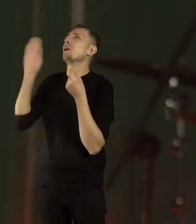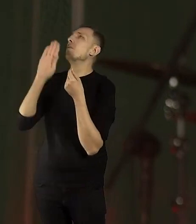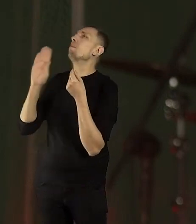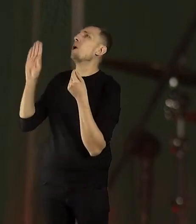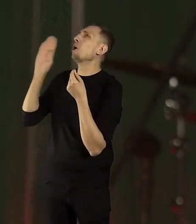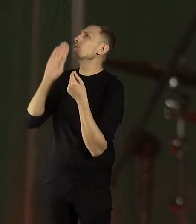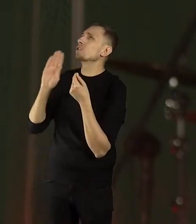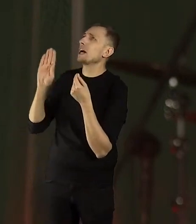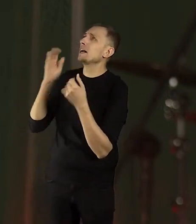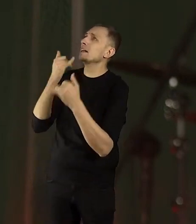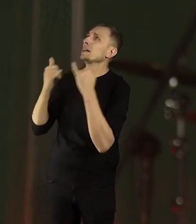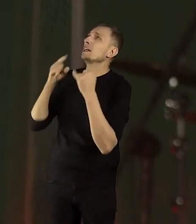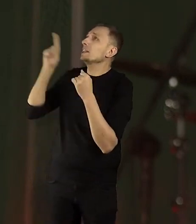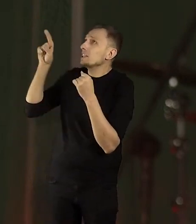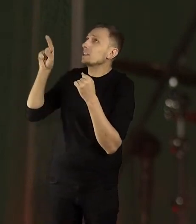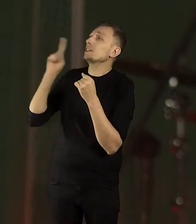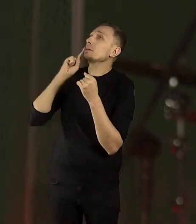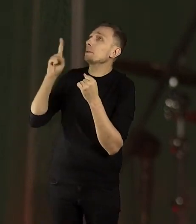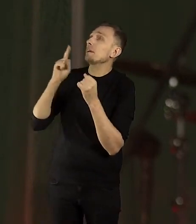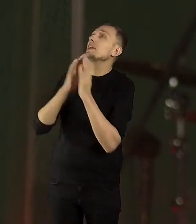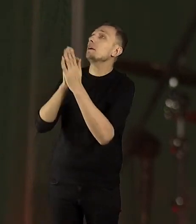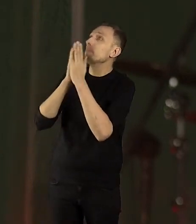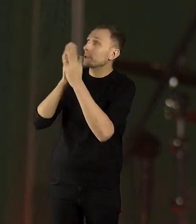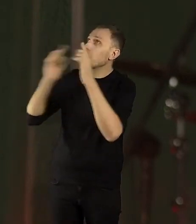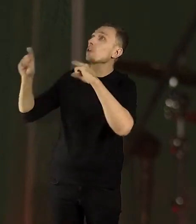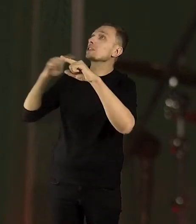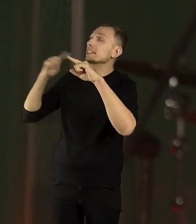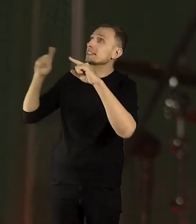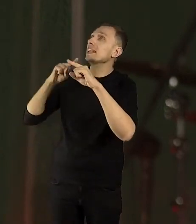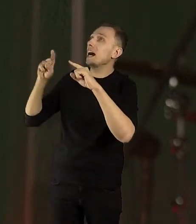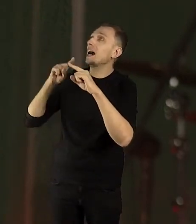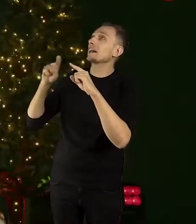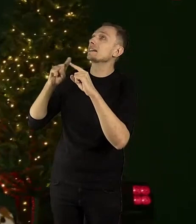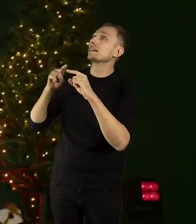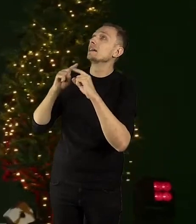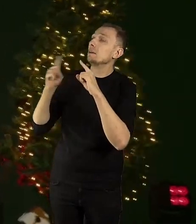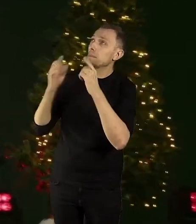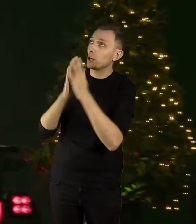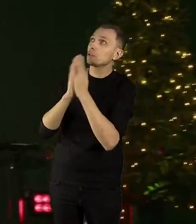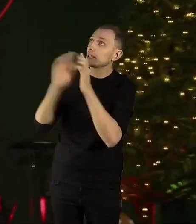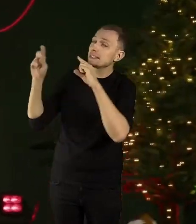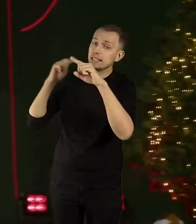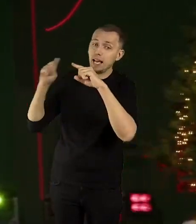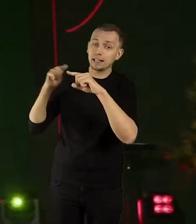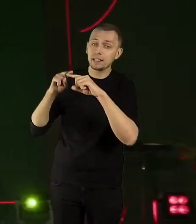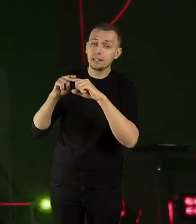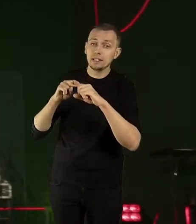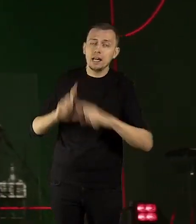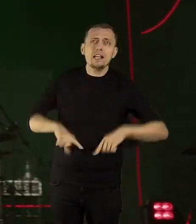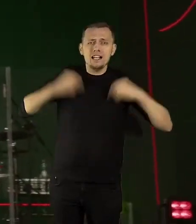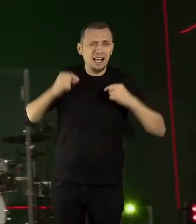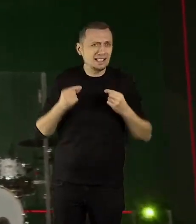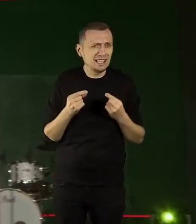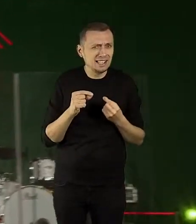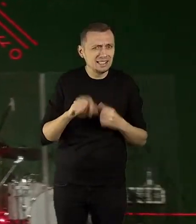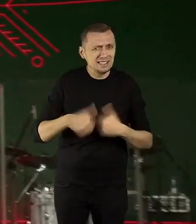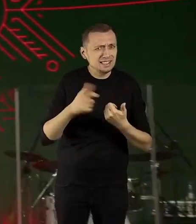jeśli jesteś, daj mi jakiś znak. Mówi to w środku, w swoim sercu. I w tym momencie